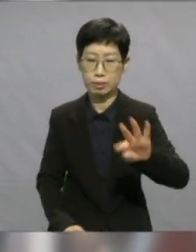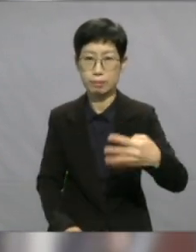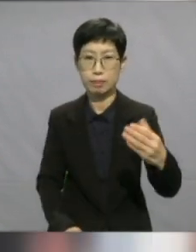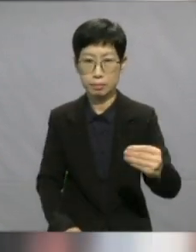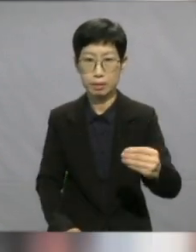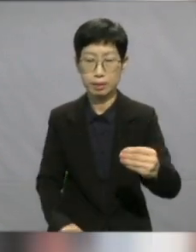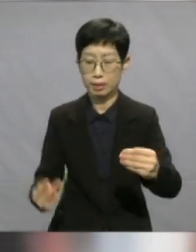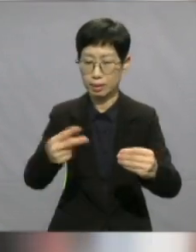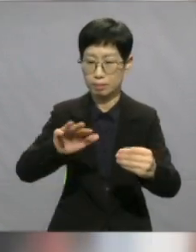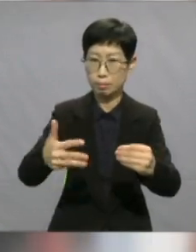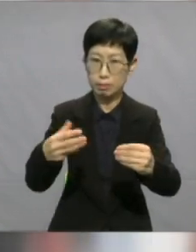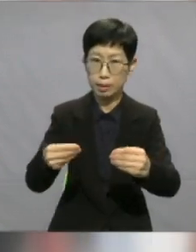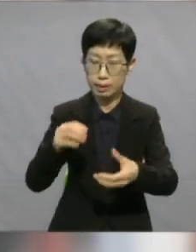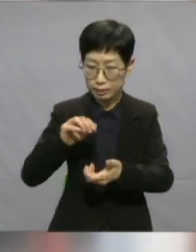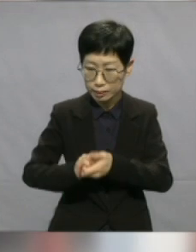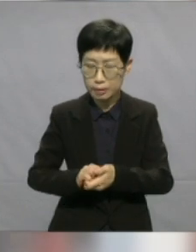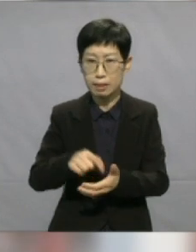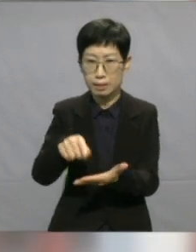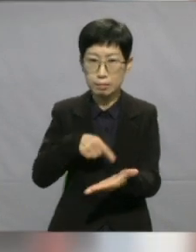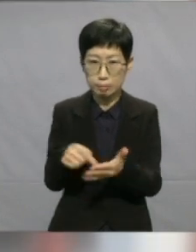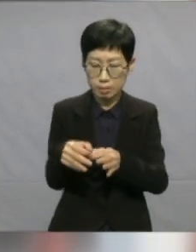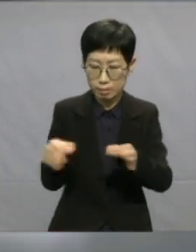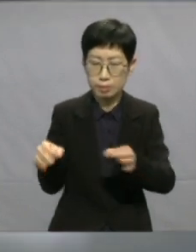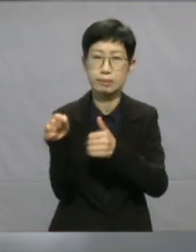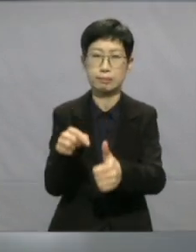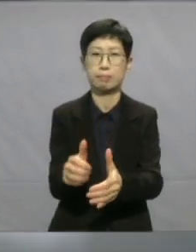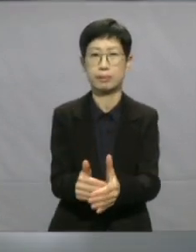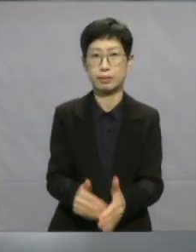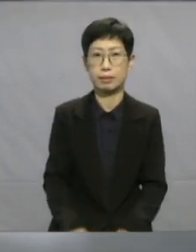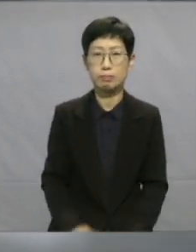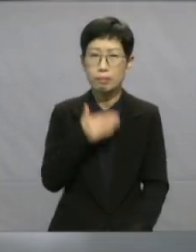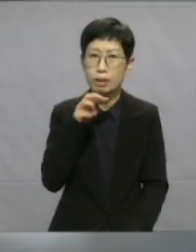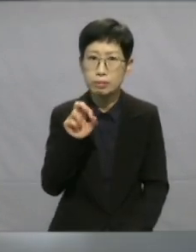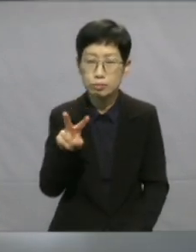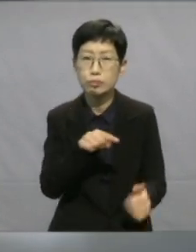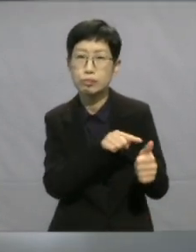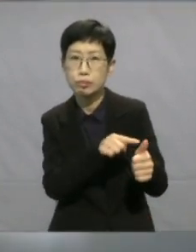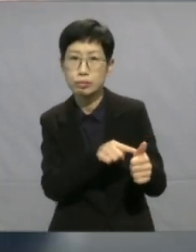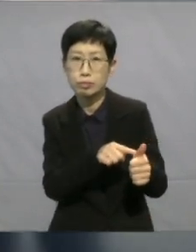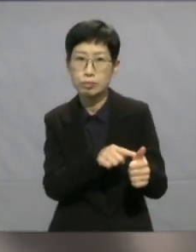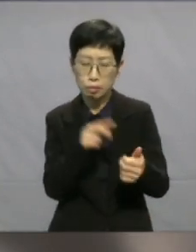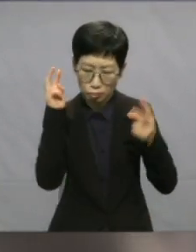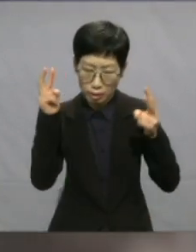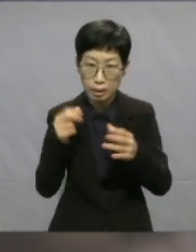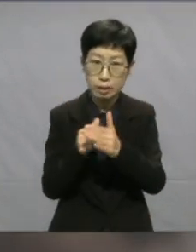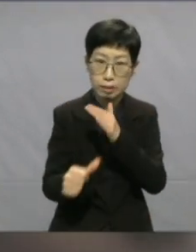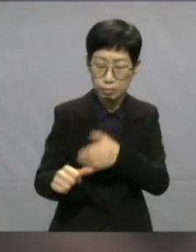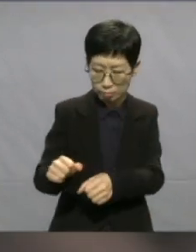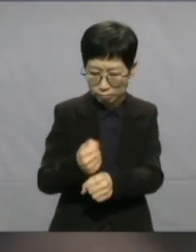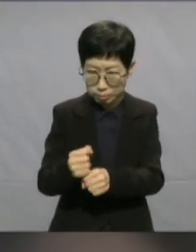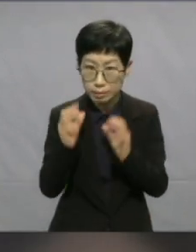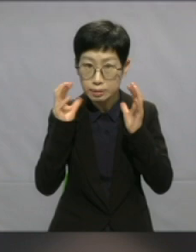원과 2,800만 원씩 배상하라고 명령했습니다 32살 교사는 모델 에이전시 대표와 공모해